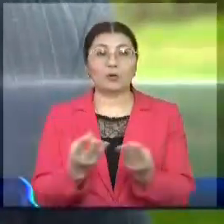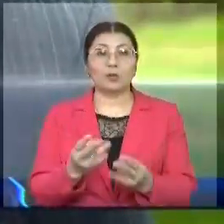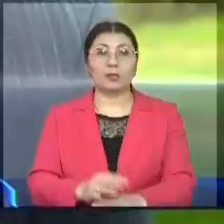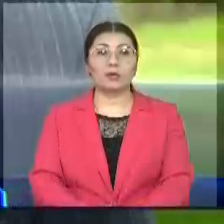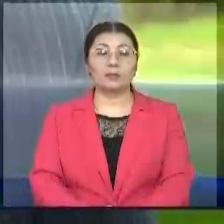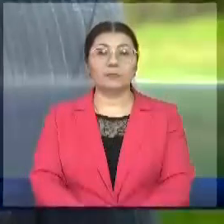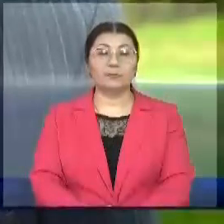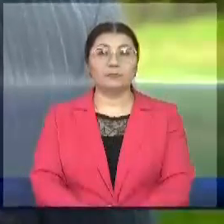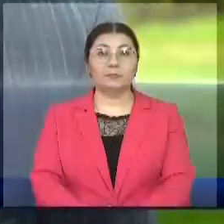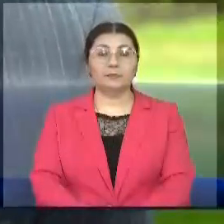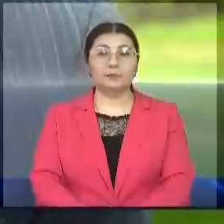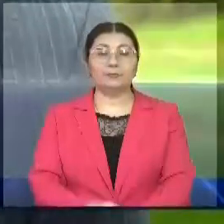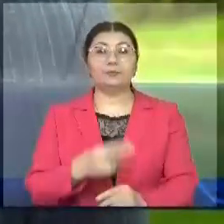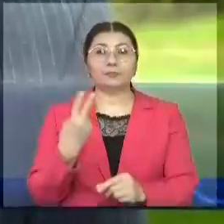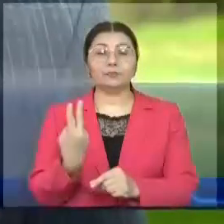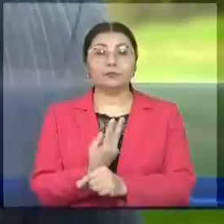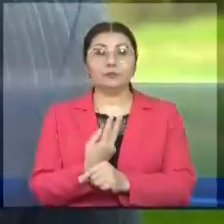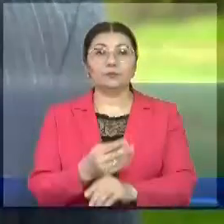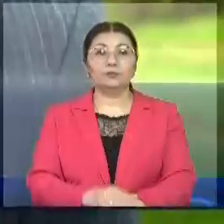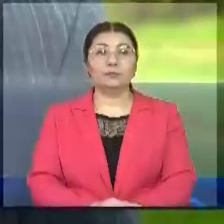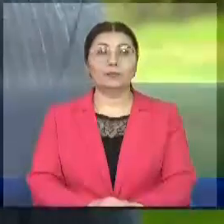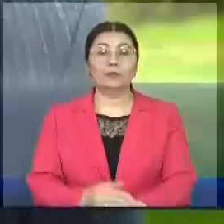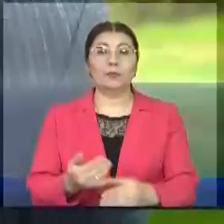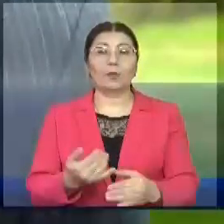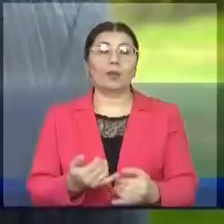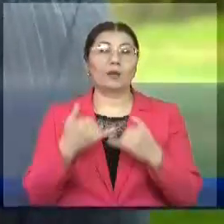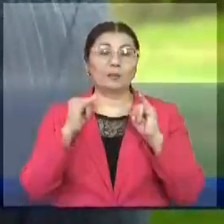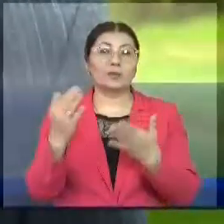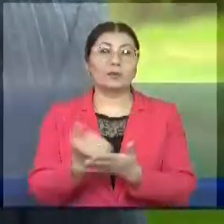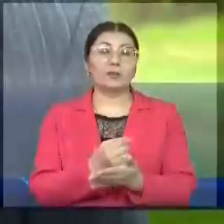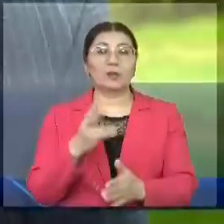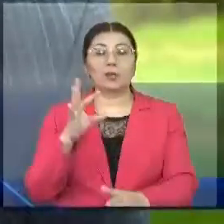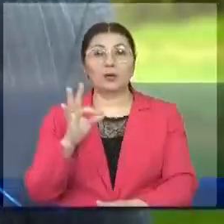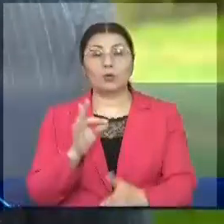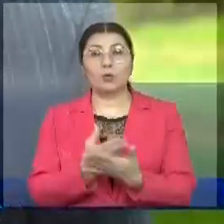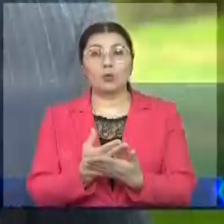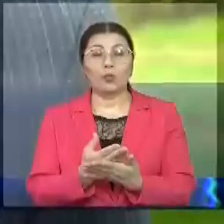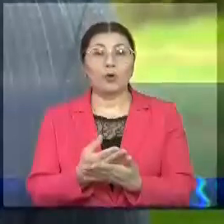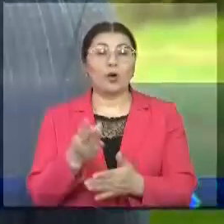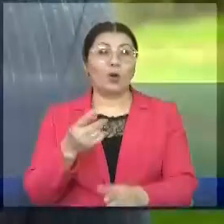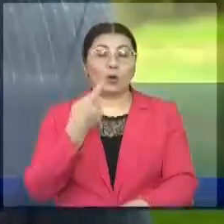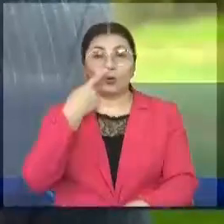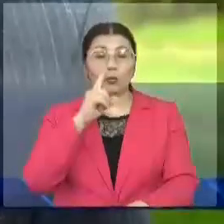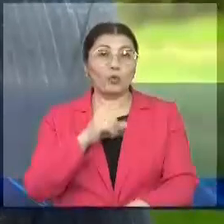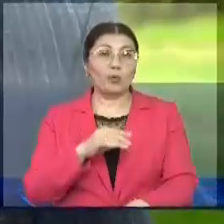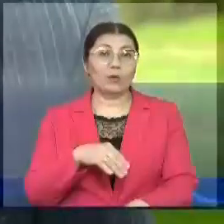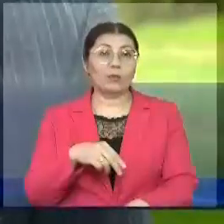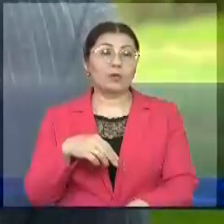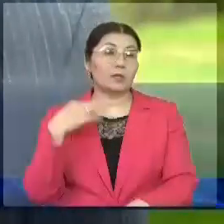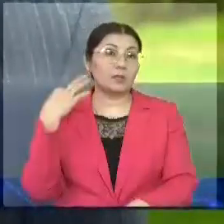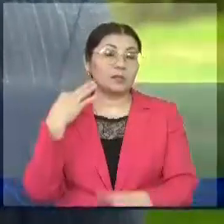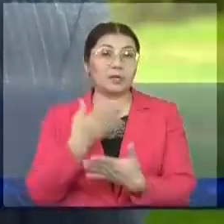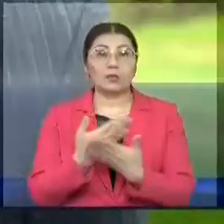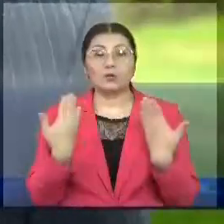төленіп жатыр. Екінші, өліксесі бар, бірақ сырға түсіп қалуы мүмкін судан кетіп бара жатқан кезде. Ал ол кезде де